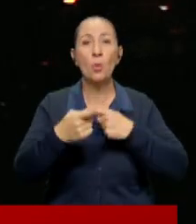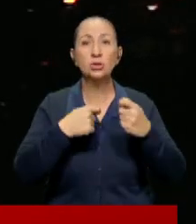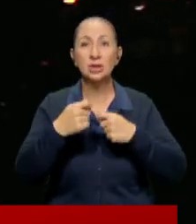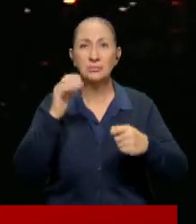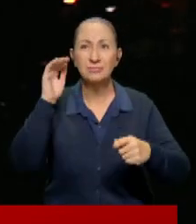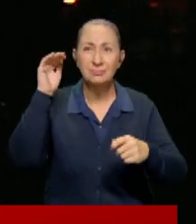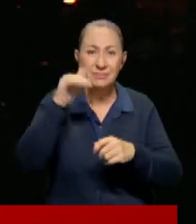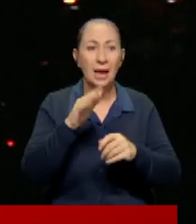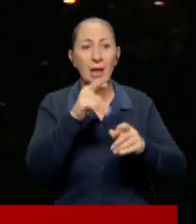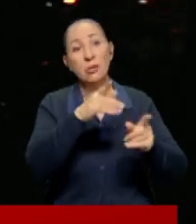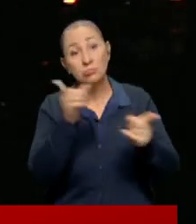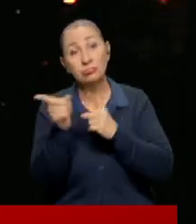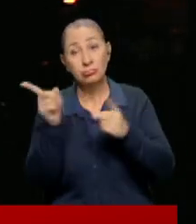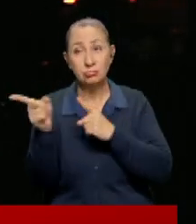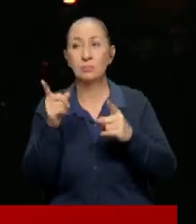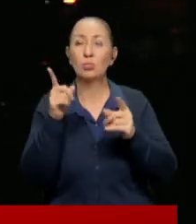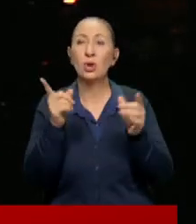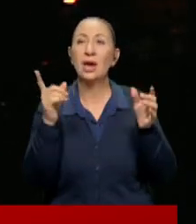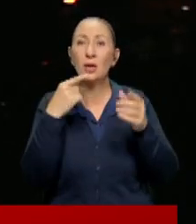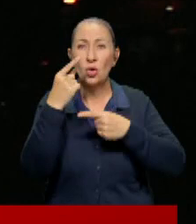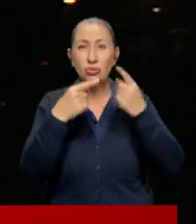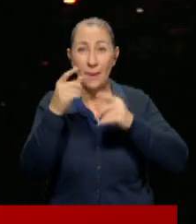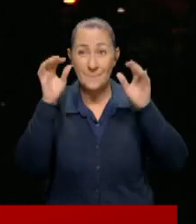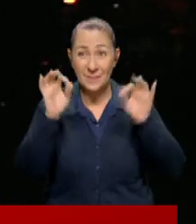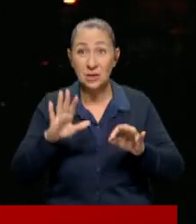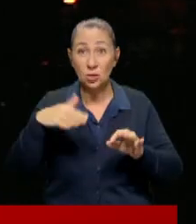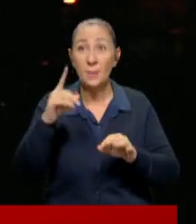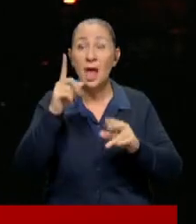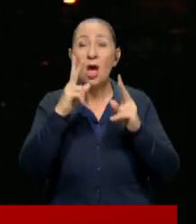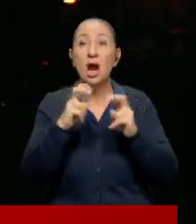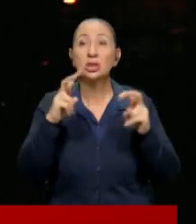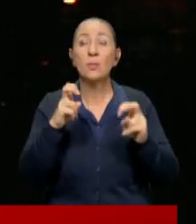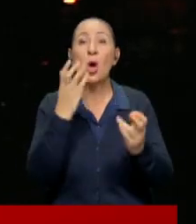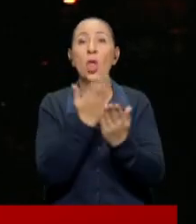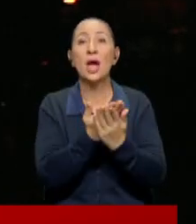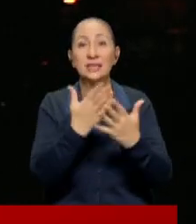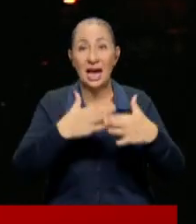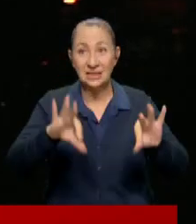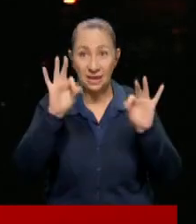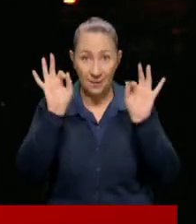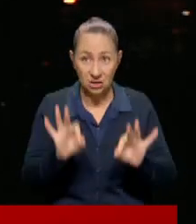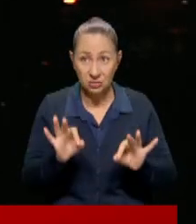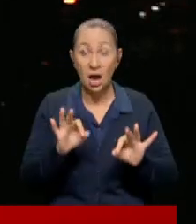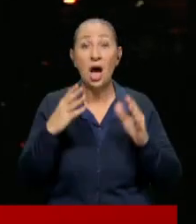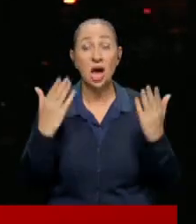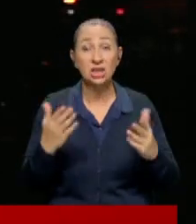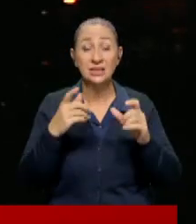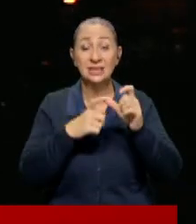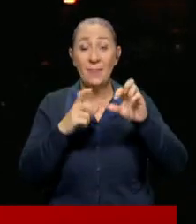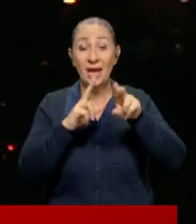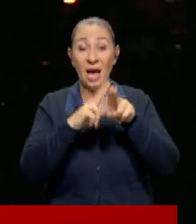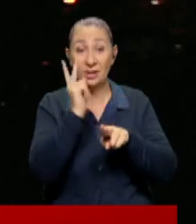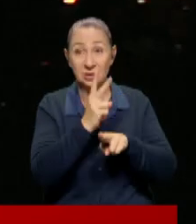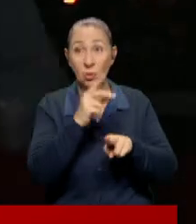vurgun ve spekülasyonlarla ilgili bu iddialar ortaya çıkarıldıktan sonra bir araştırma önergesi hazırlığına başlamıştı. Ancak